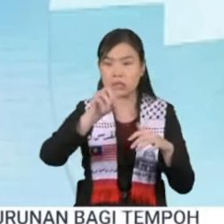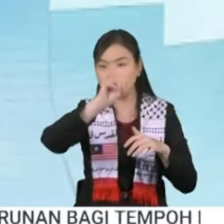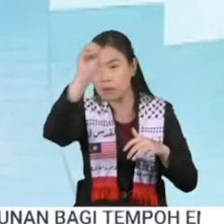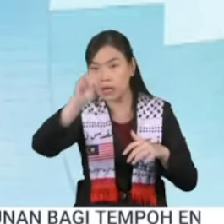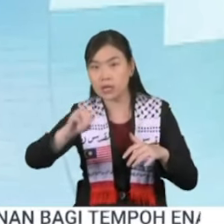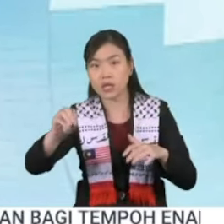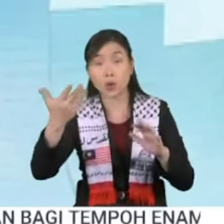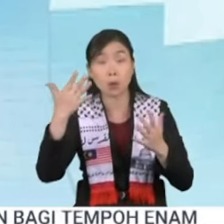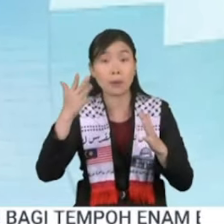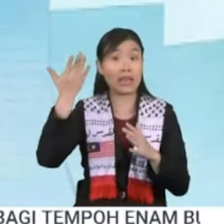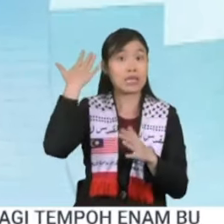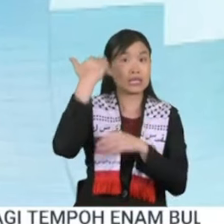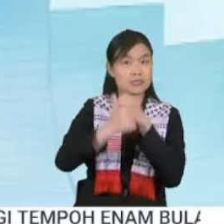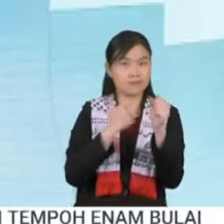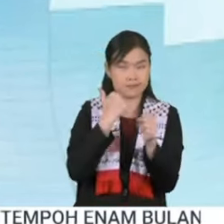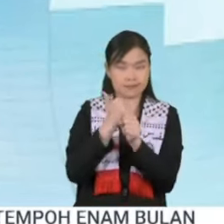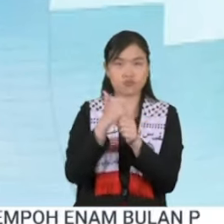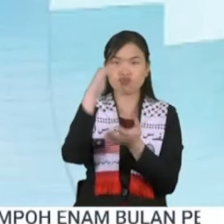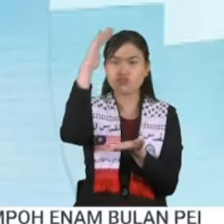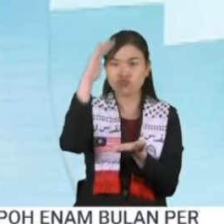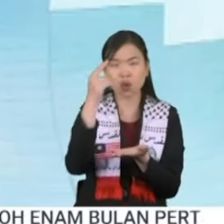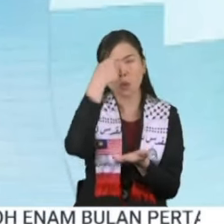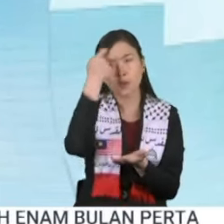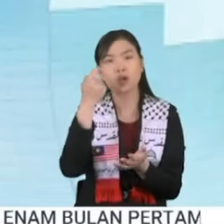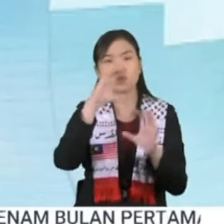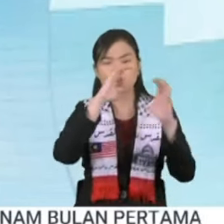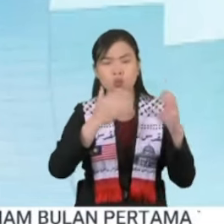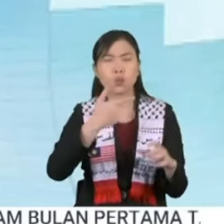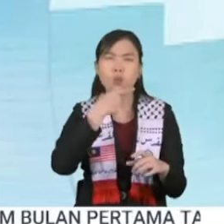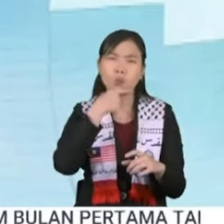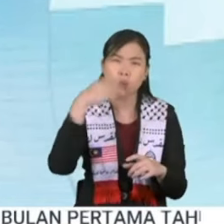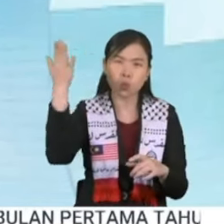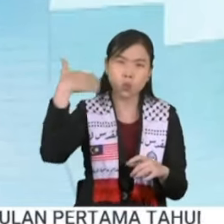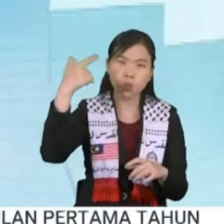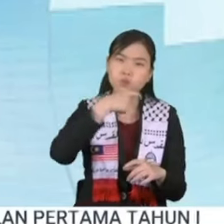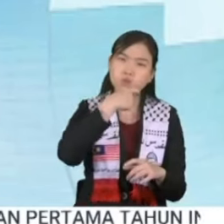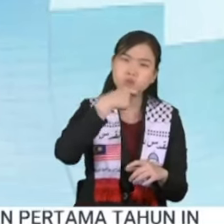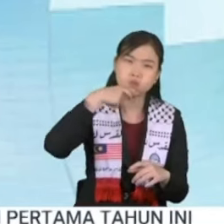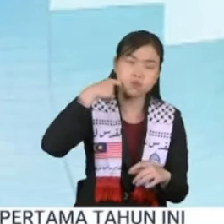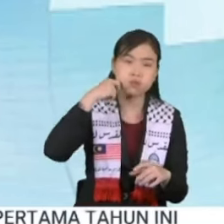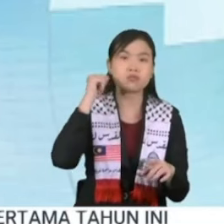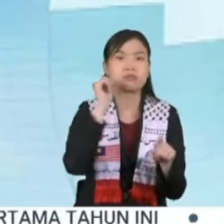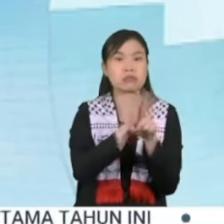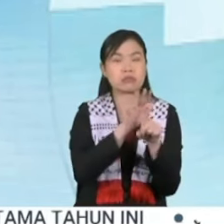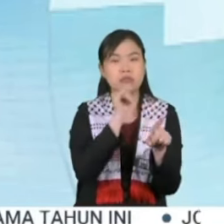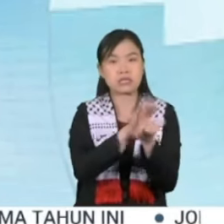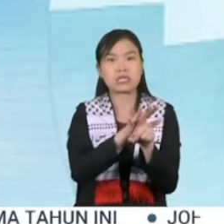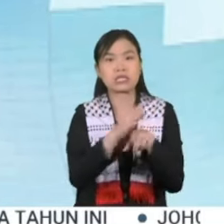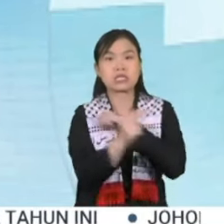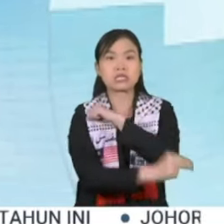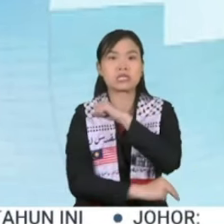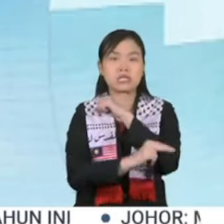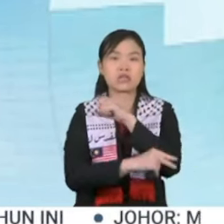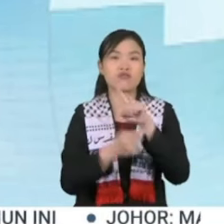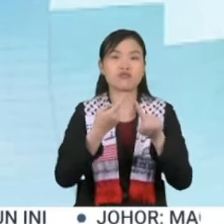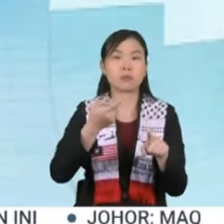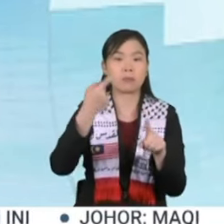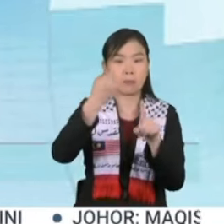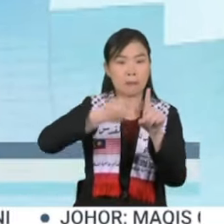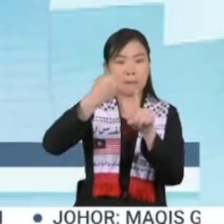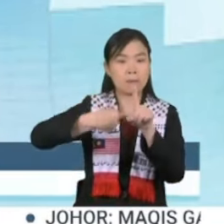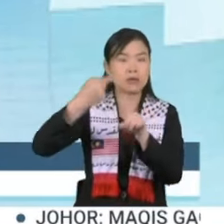30% berbanding tahun lalu. Pengurangan tersebut disebabkan keadaan cuaca panas yang melanda negeri itu sejak beberapa bulan